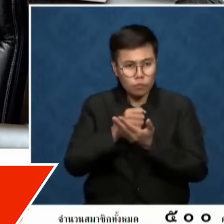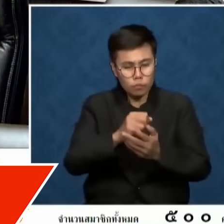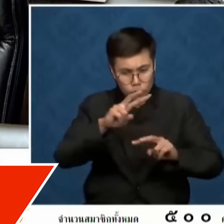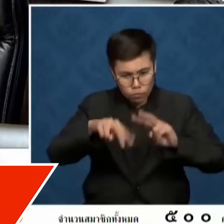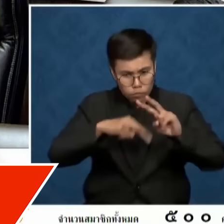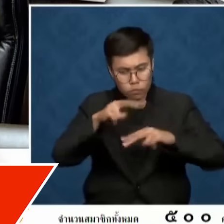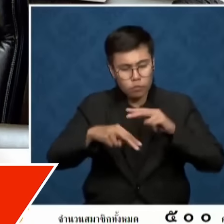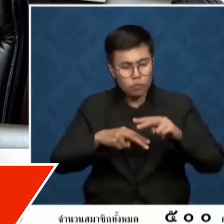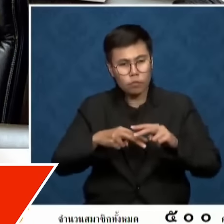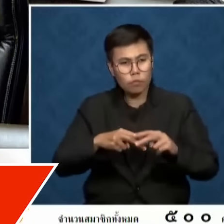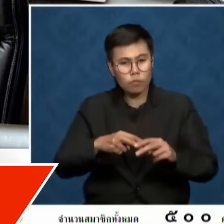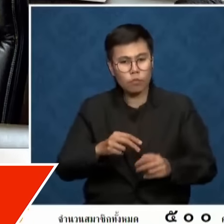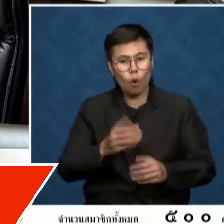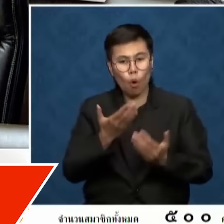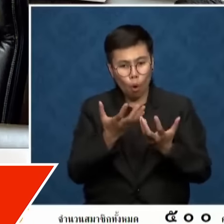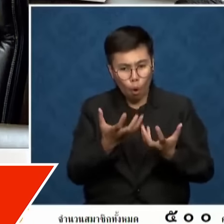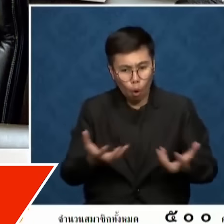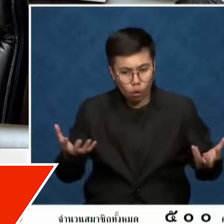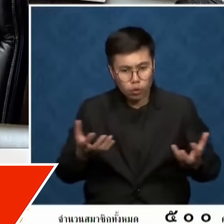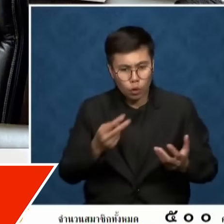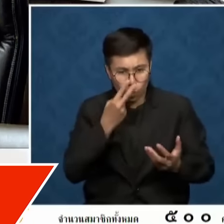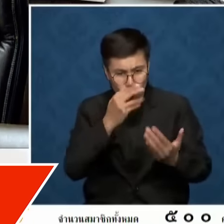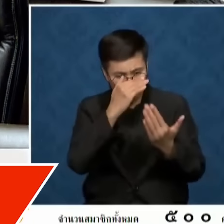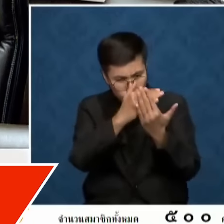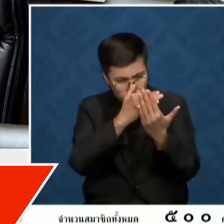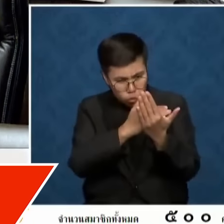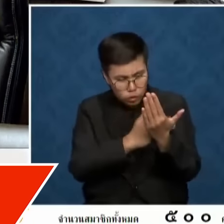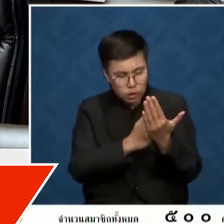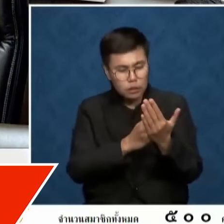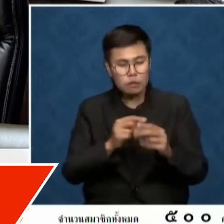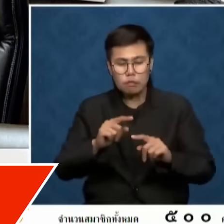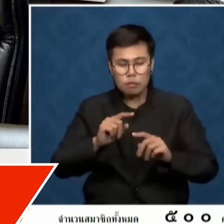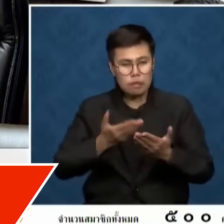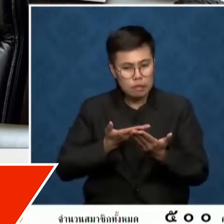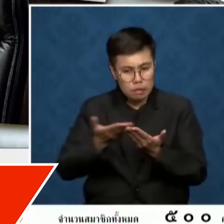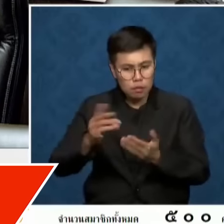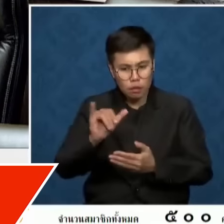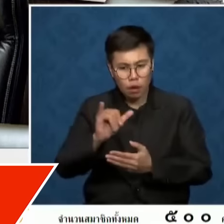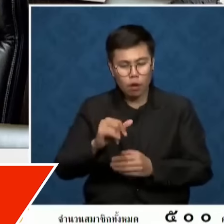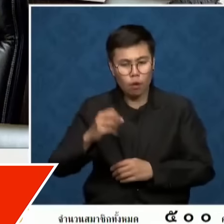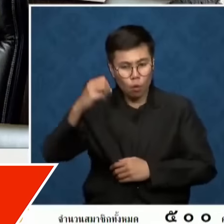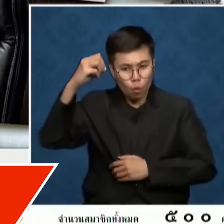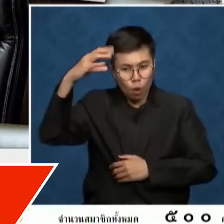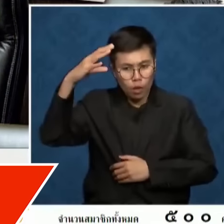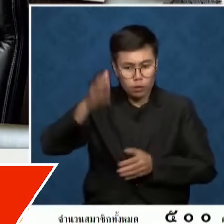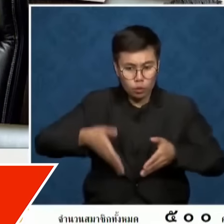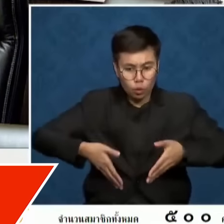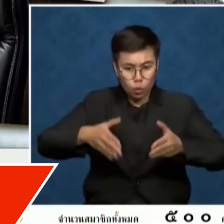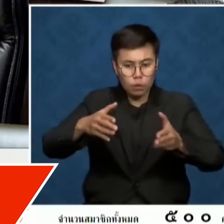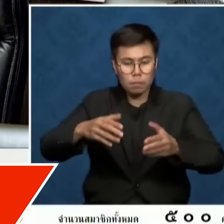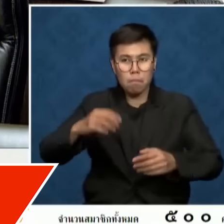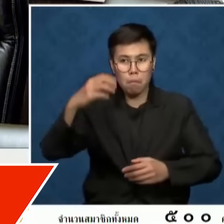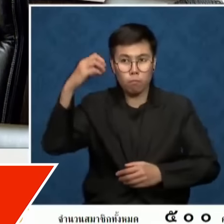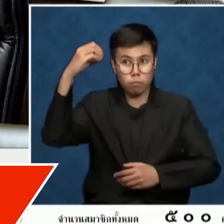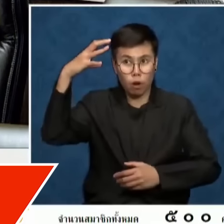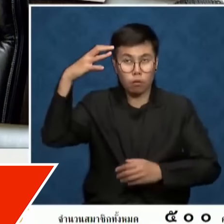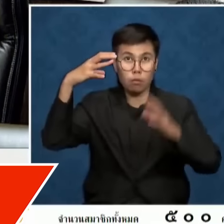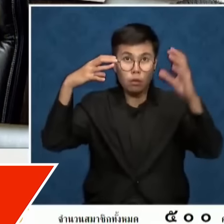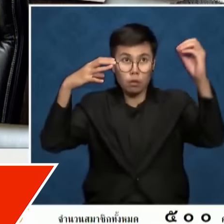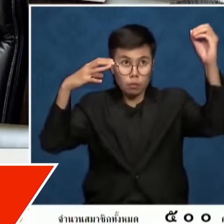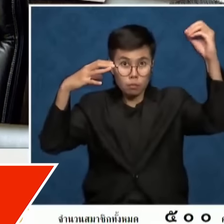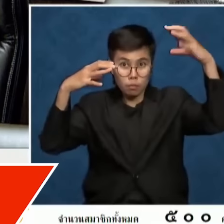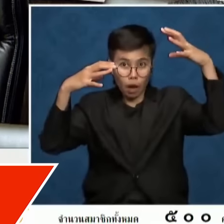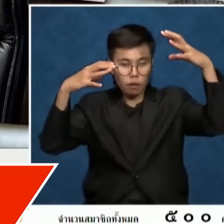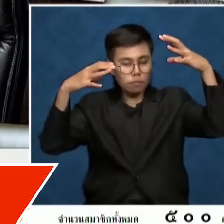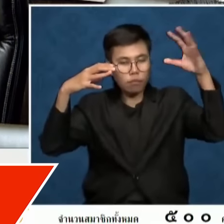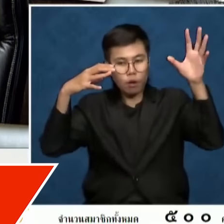คมค่าของแต่ละรายการที่จัดซือคำพูดที่บอกว่า โคมไฟถนน พลังงานแงอาทิตย์คุ้มค่าก